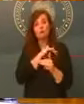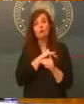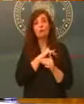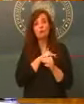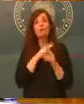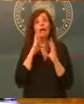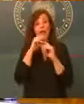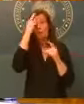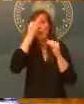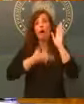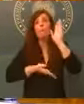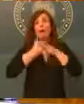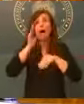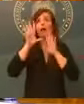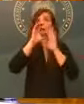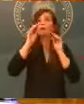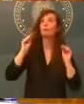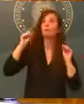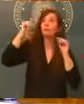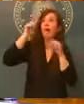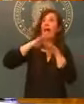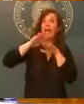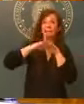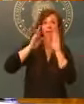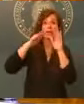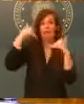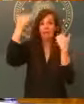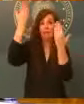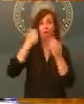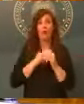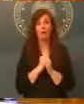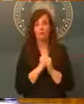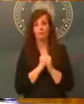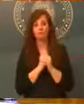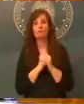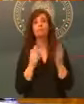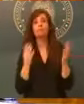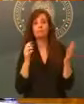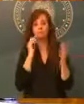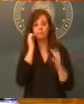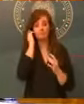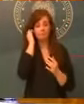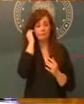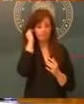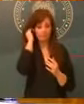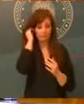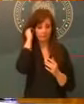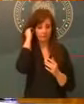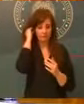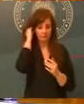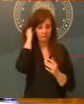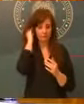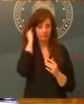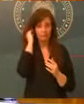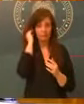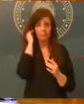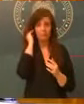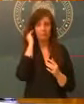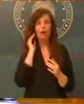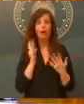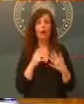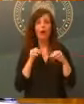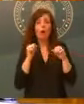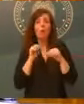e lo faccia con quelle che abbiamo pensato essere le European Classroom e lo faccia anche lo